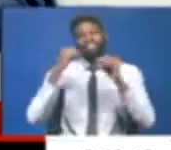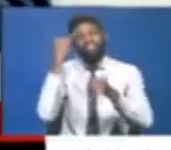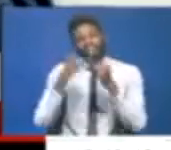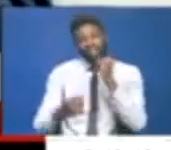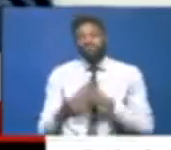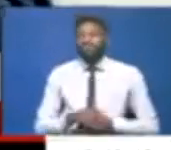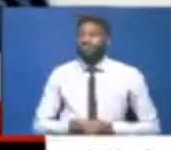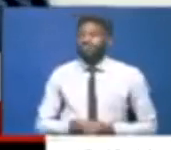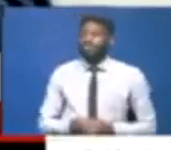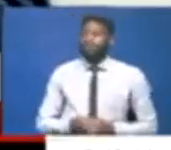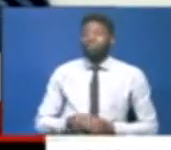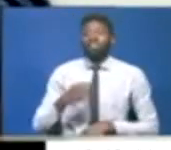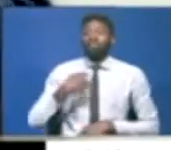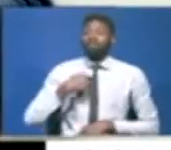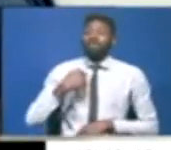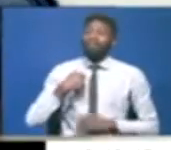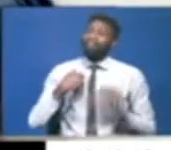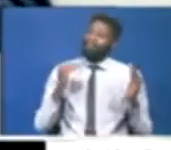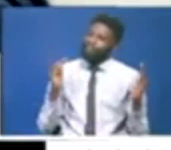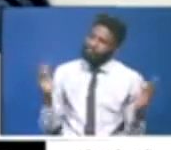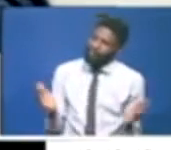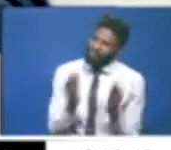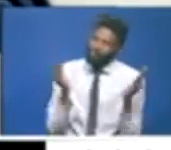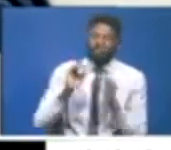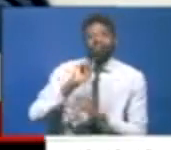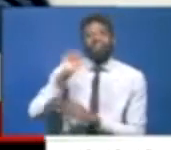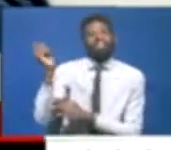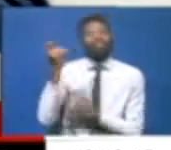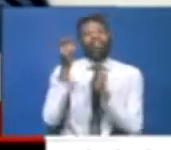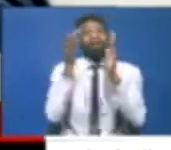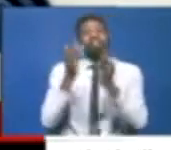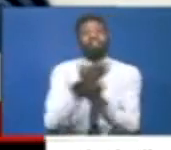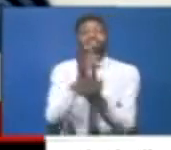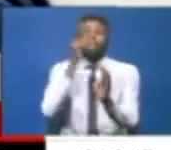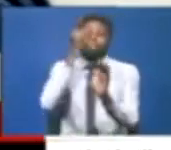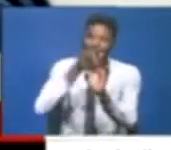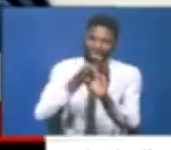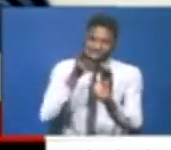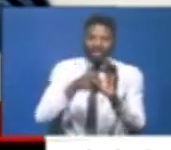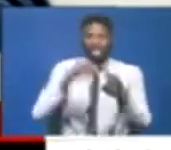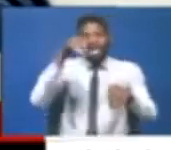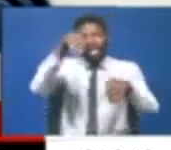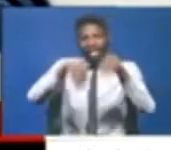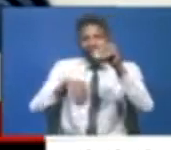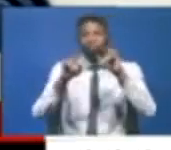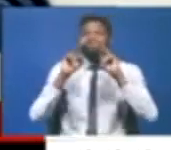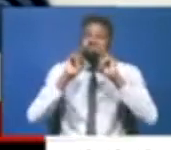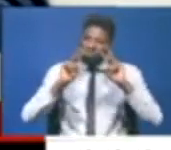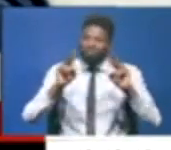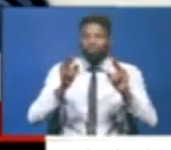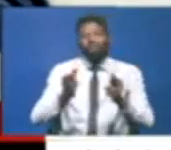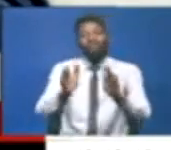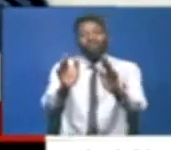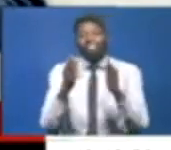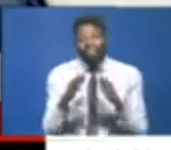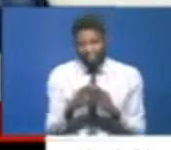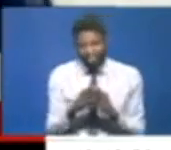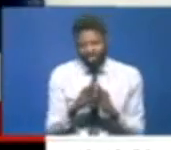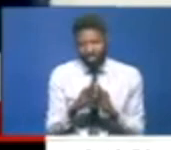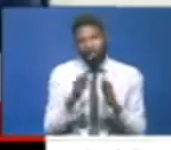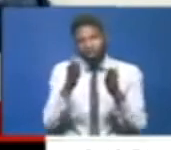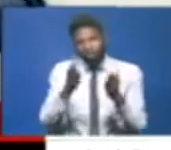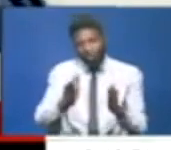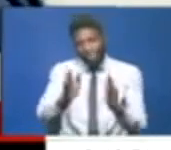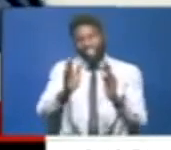langu tu ni kuwahimiza wa Kenya washiriki katika huu uchaguzi kwa njia ya amani, njia ambayo inakusudia